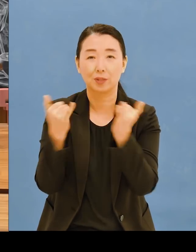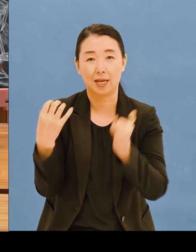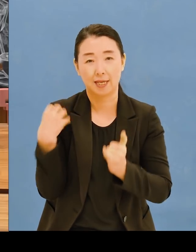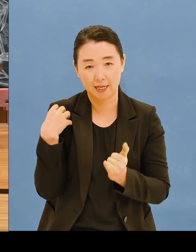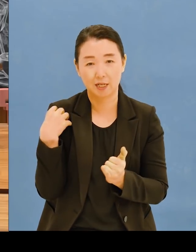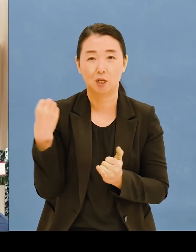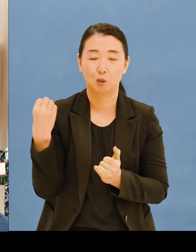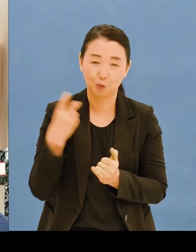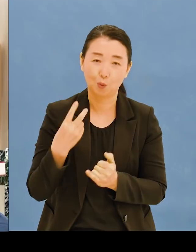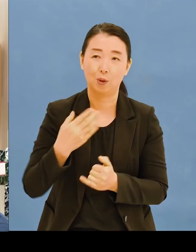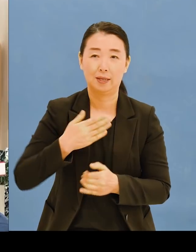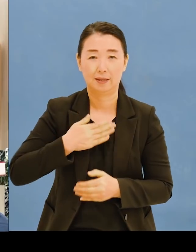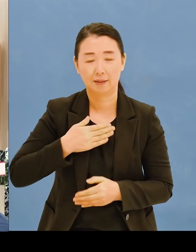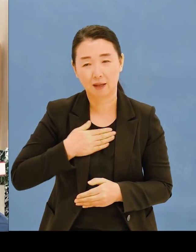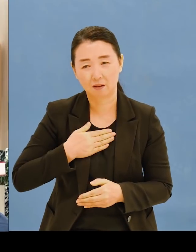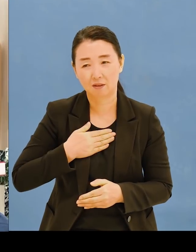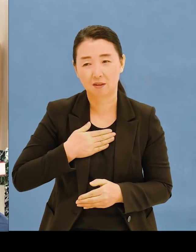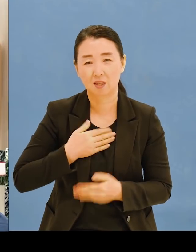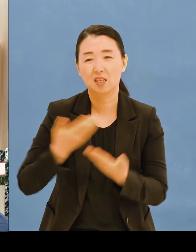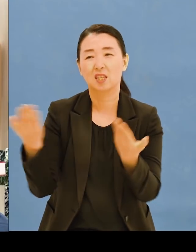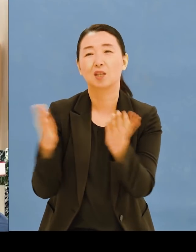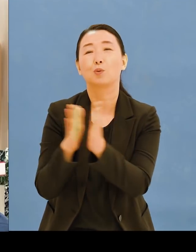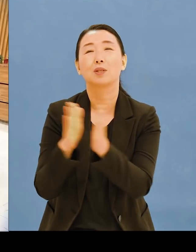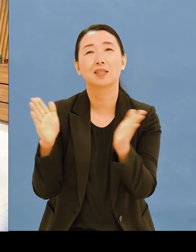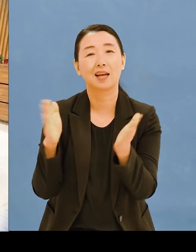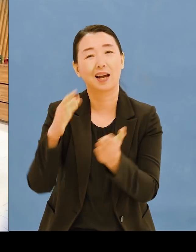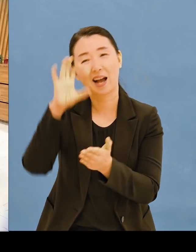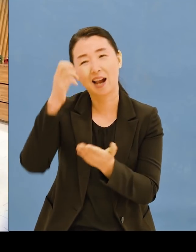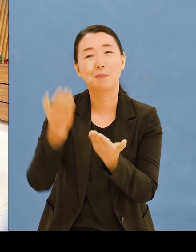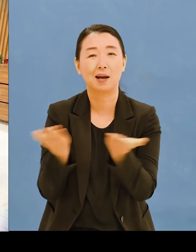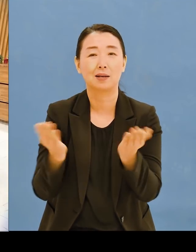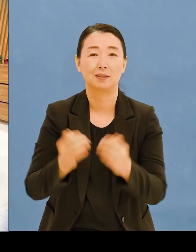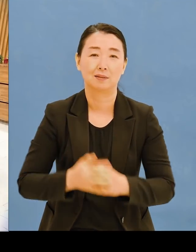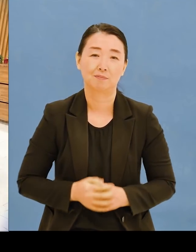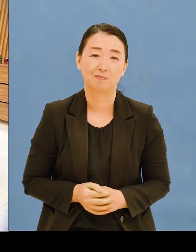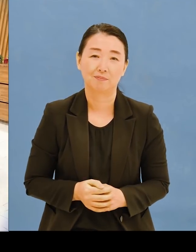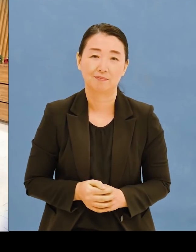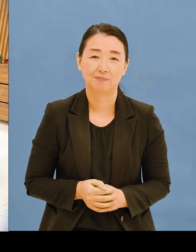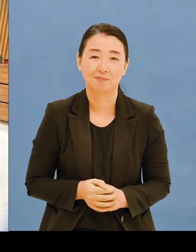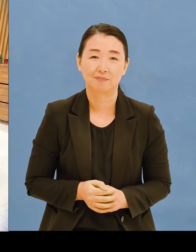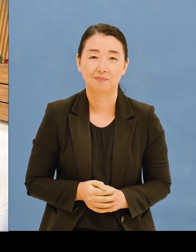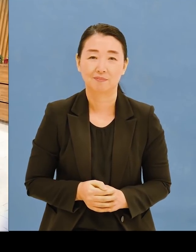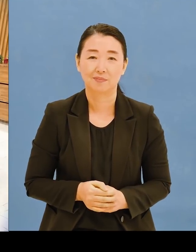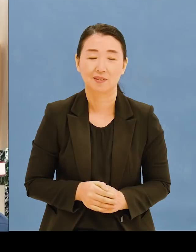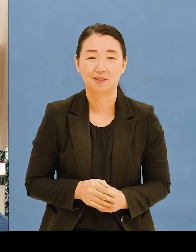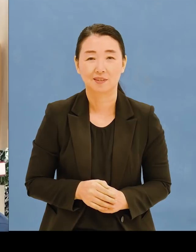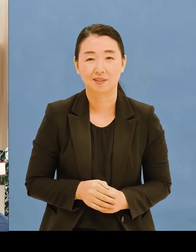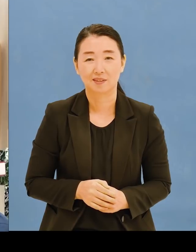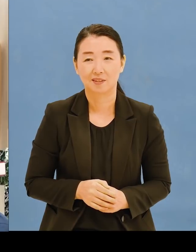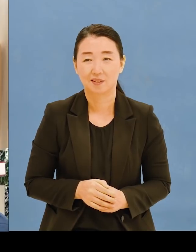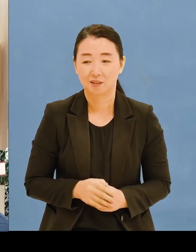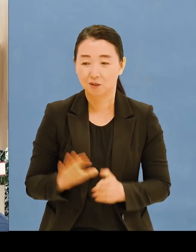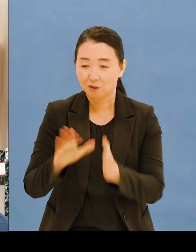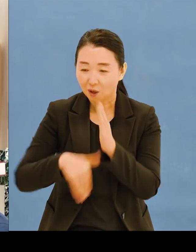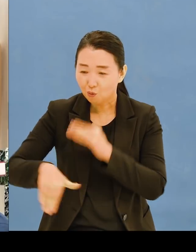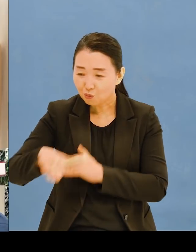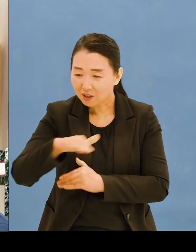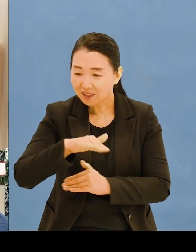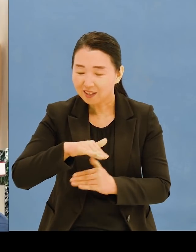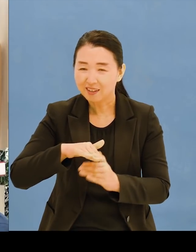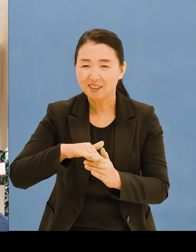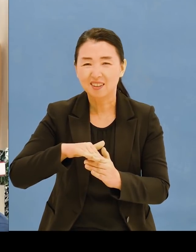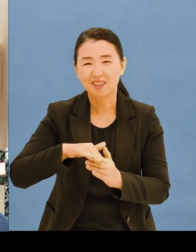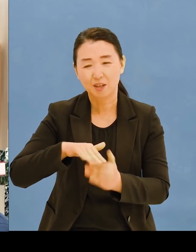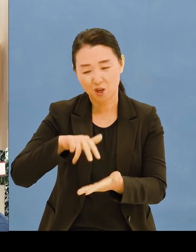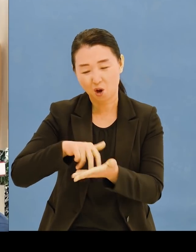돈이 없으니까. 그리고 예. 저는 또 이제 일도 이제 시작을 했어요. 어떤 일을 하셨어요? 왜냐하면 제가 너무 이제 그때 형편이